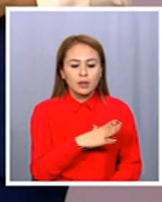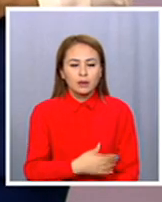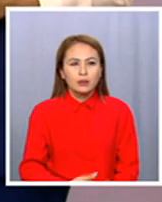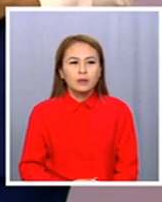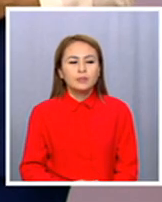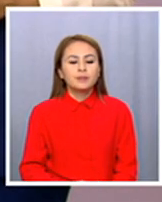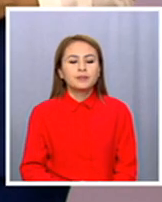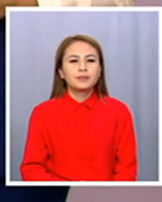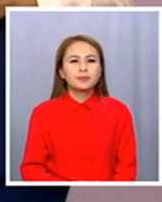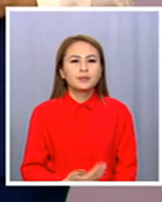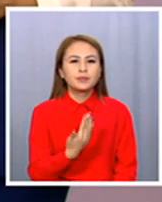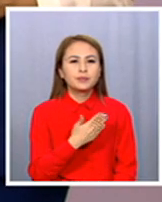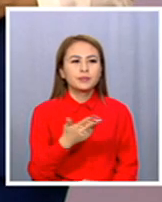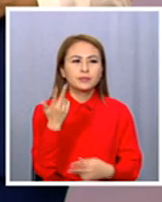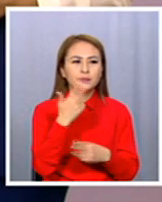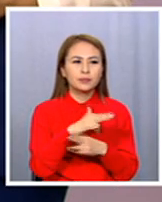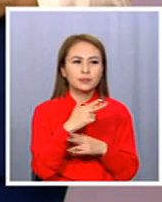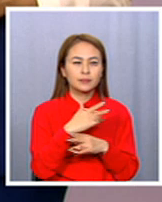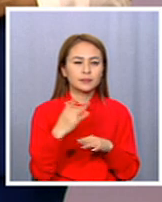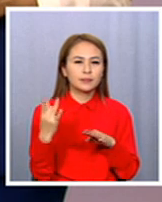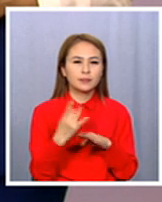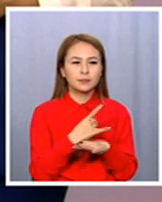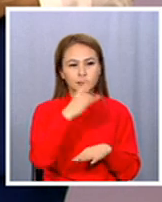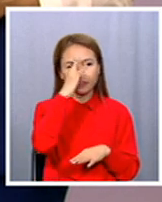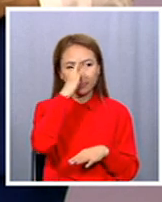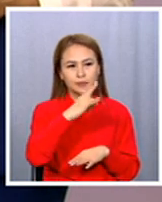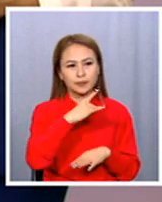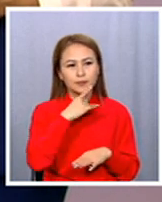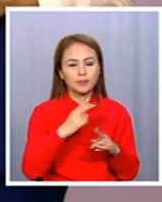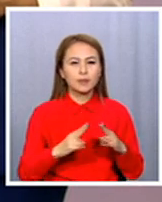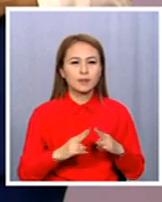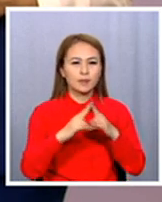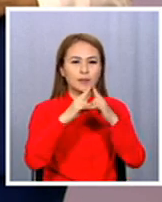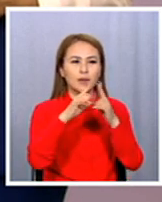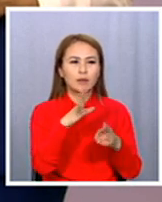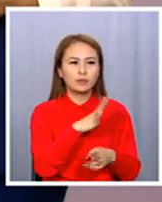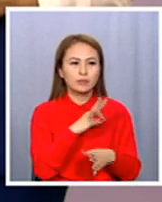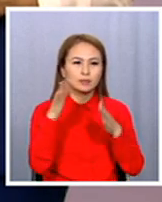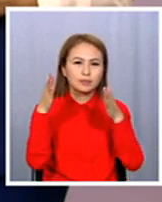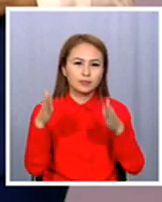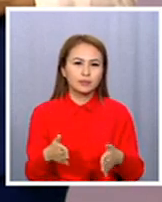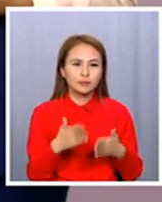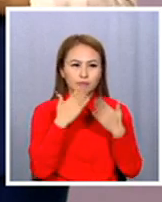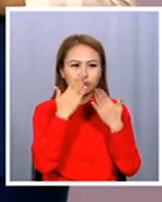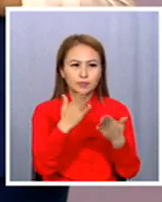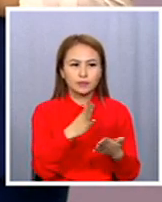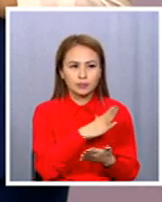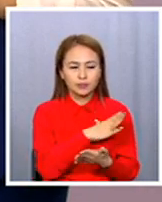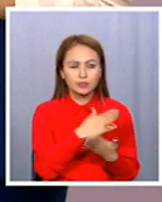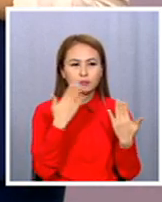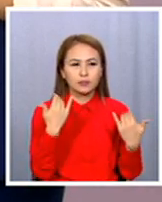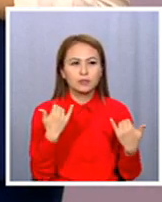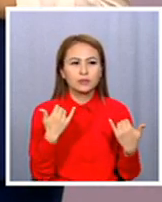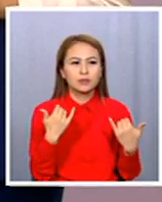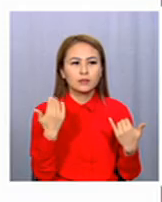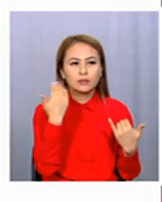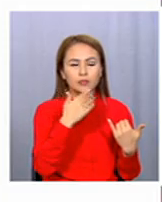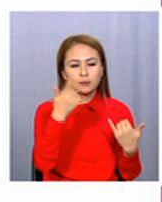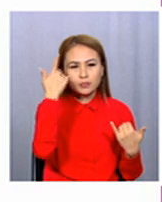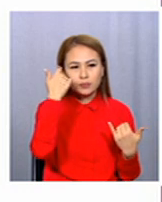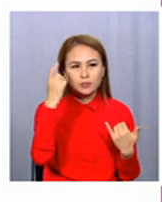сендер бейне материалдан тұңғыш қазақ ғарышкері Тоқтар Әубәкіров туралы көрдіңдер. Ал енді, балалар, сендер білесіңдер